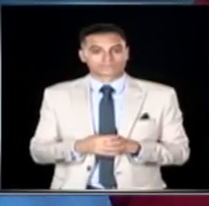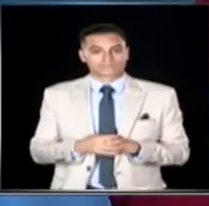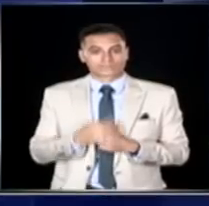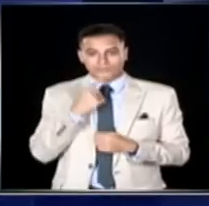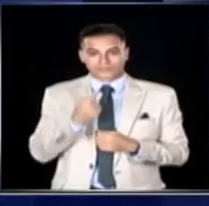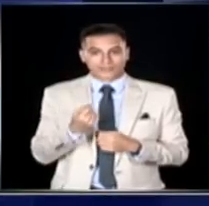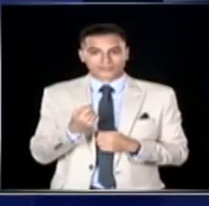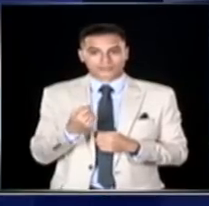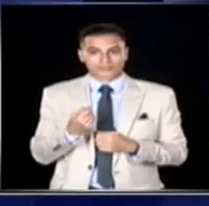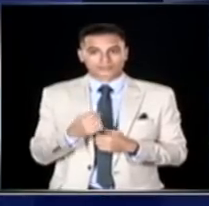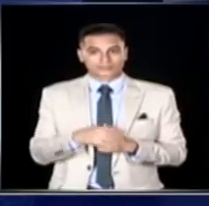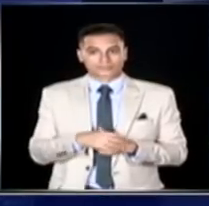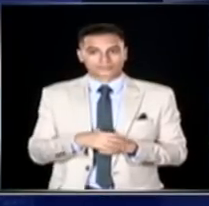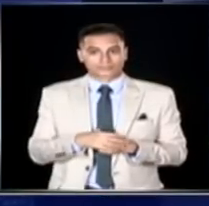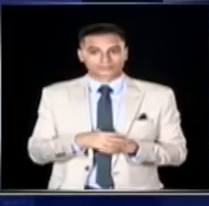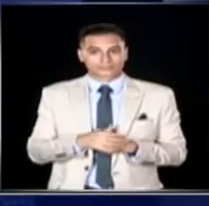ثانية.